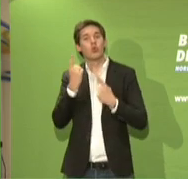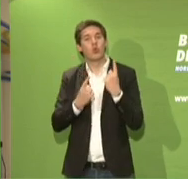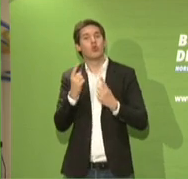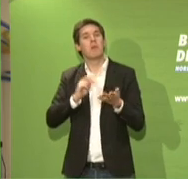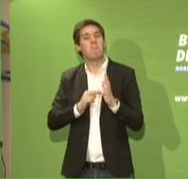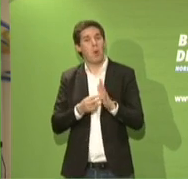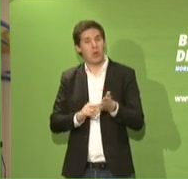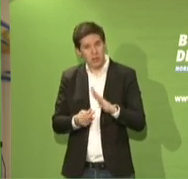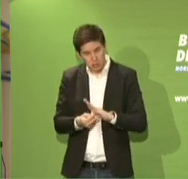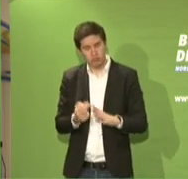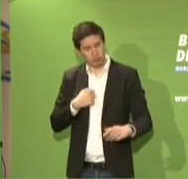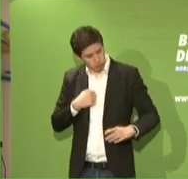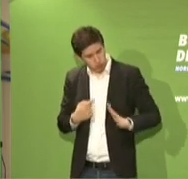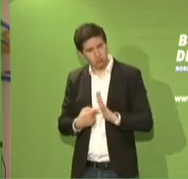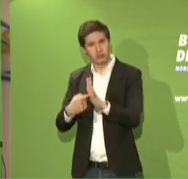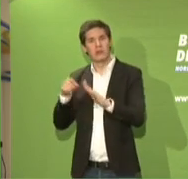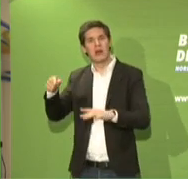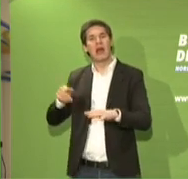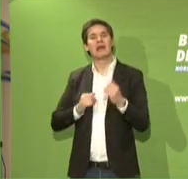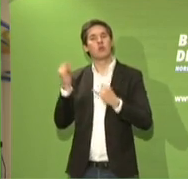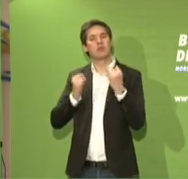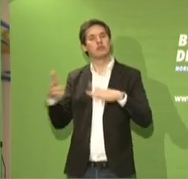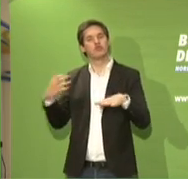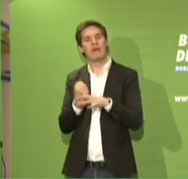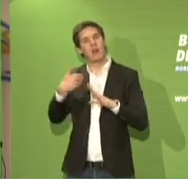in NRW zur Vorreiterin, wenn es um Klimaschutz,